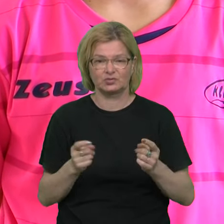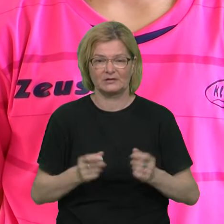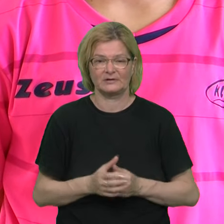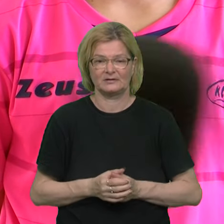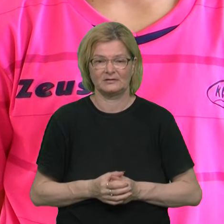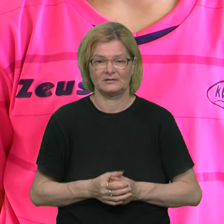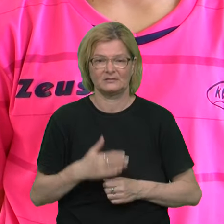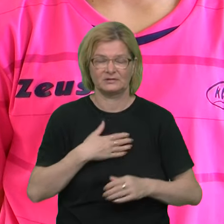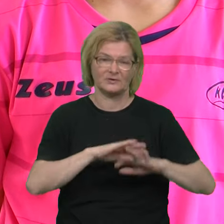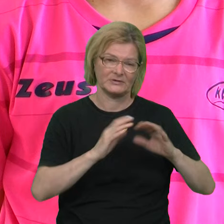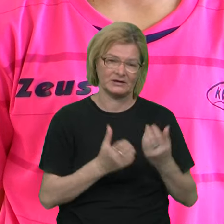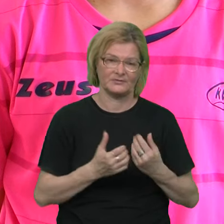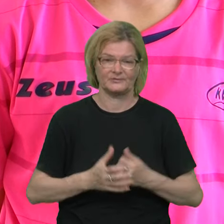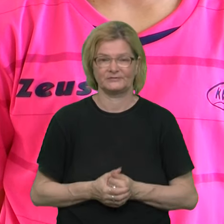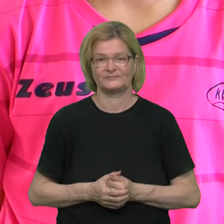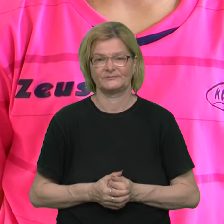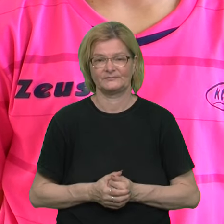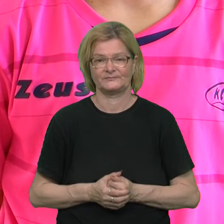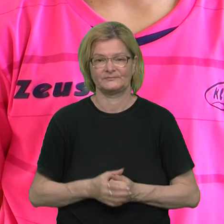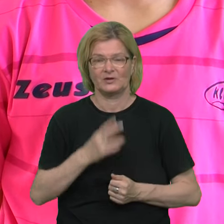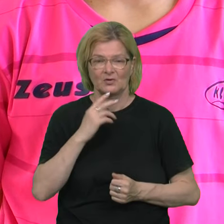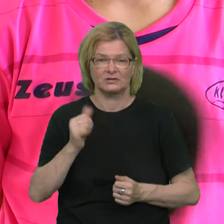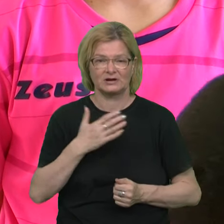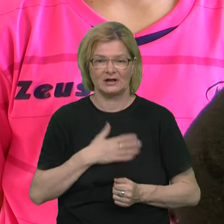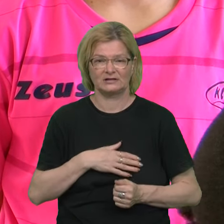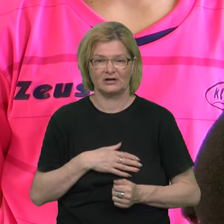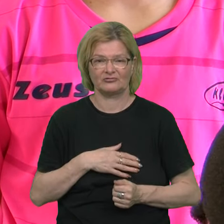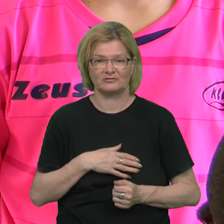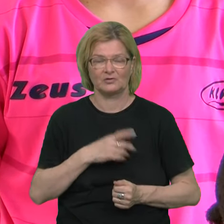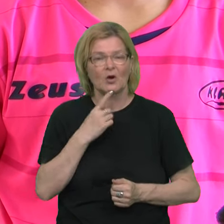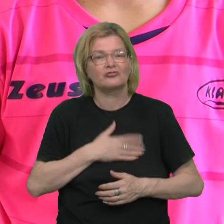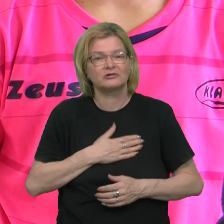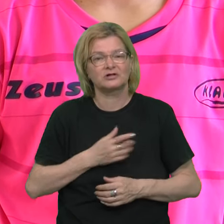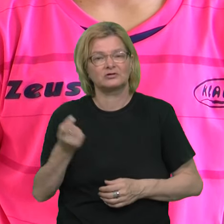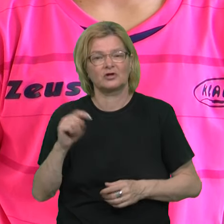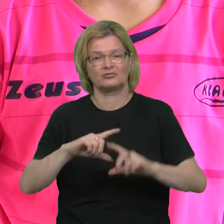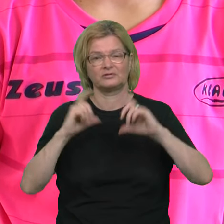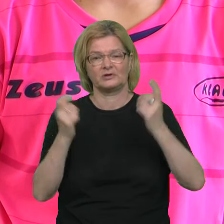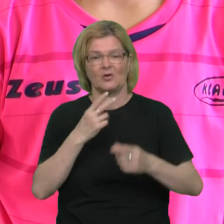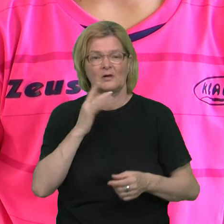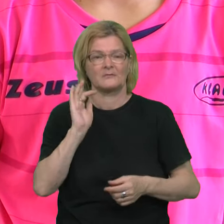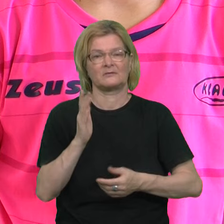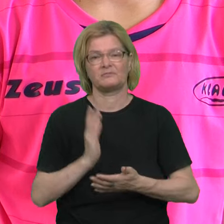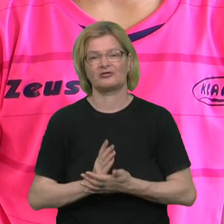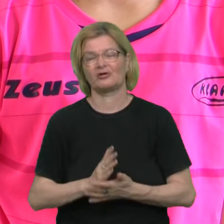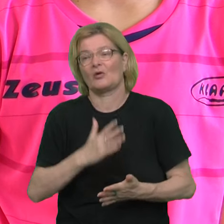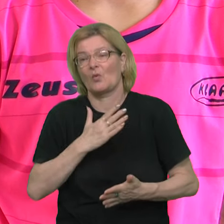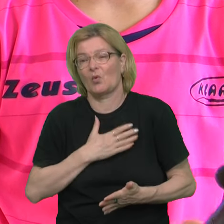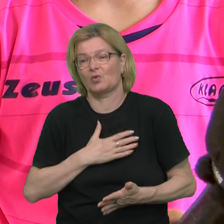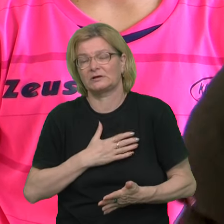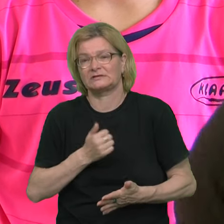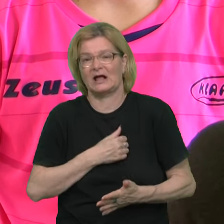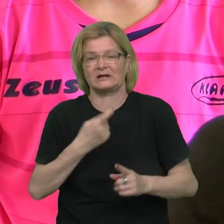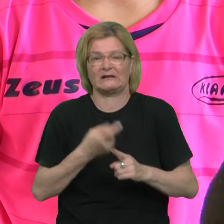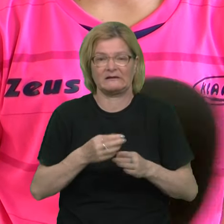igrati kad su utakmice? Pa sa svojom ekipom. Koji ti je najdraži? Koga priželjkuješ da dođe u dvoranu, protiv koga ti je baš